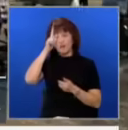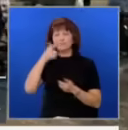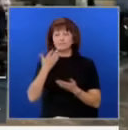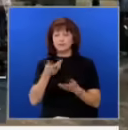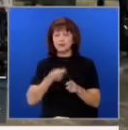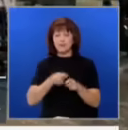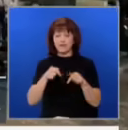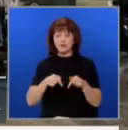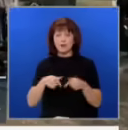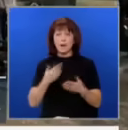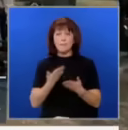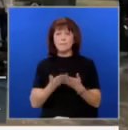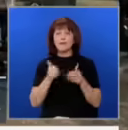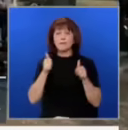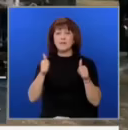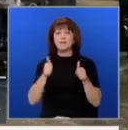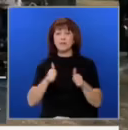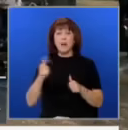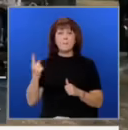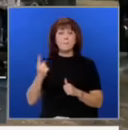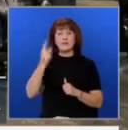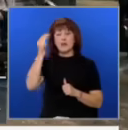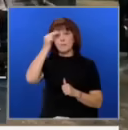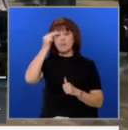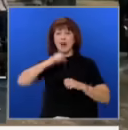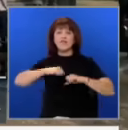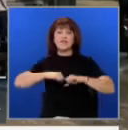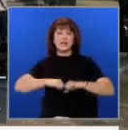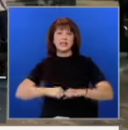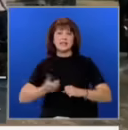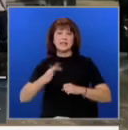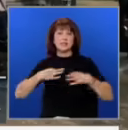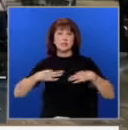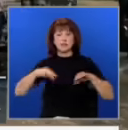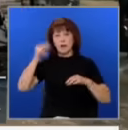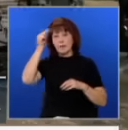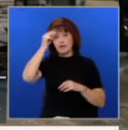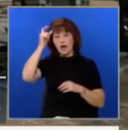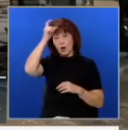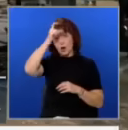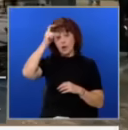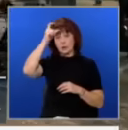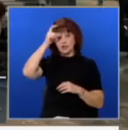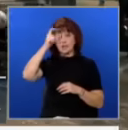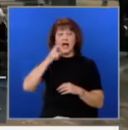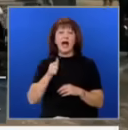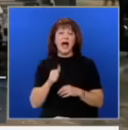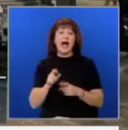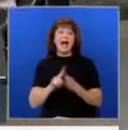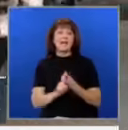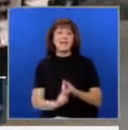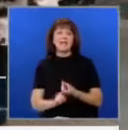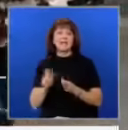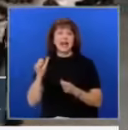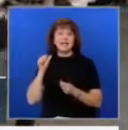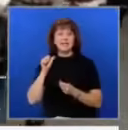тук, пред мавзолея на първият български владетел след освобождението на България от турско владичество, княз Александър I